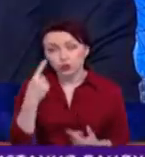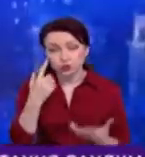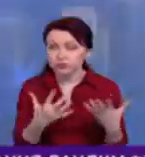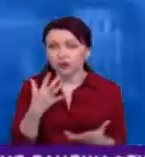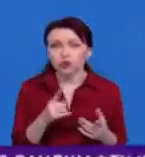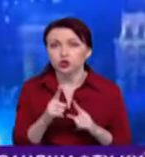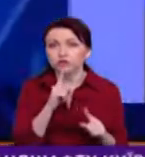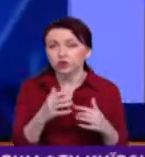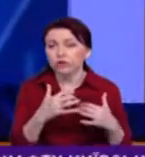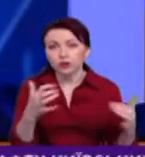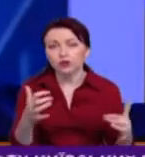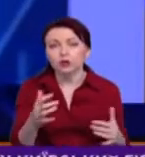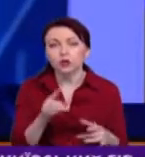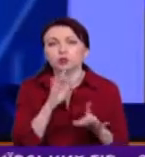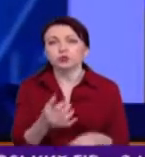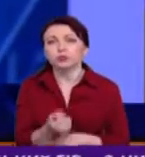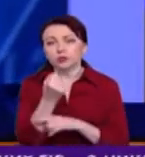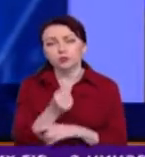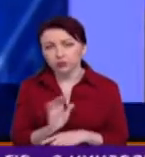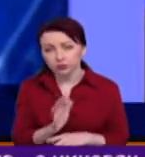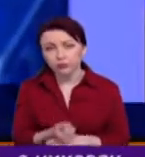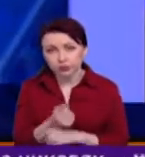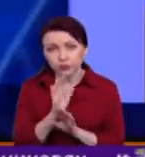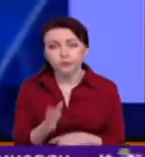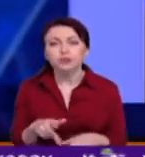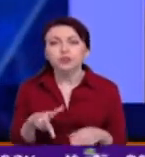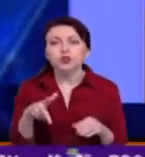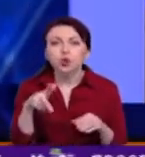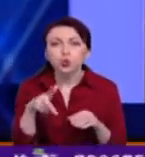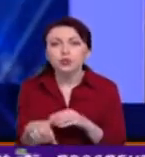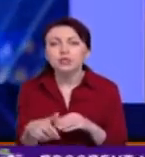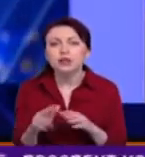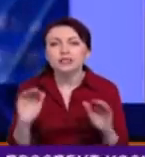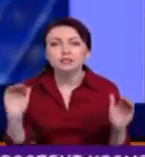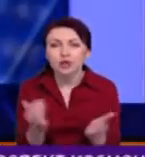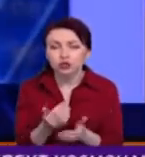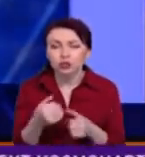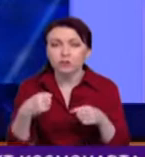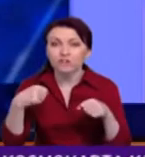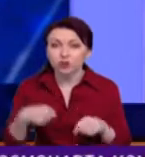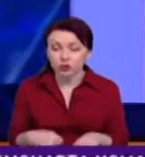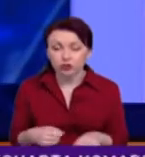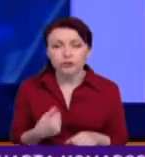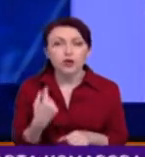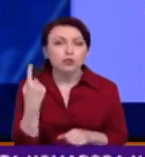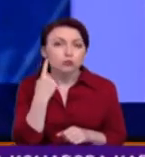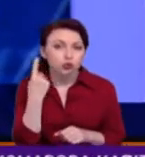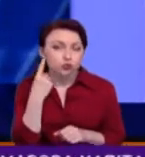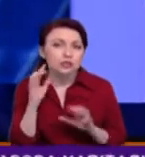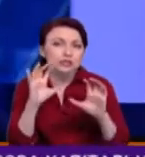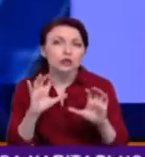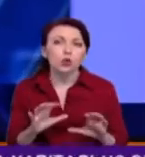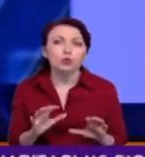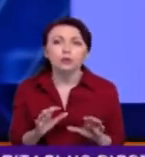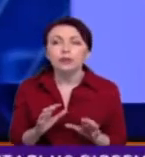Верховна Рада не буде їх підтримувати. Щодо урізання повноважень, ми чули якийсь законопроект, який